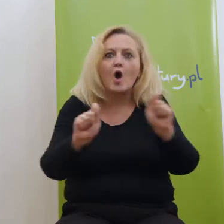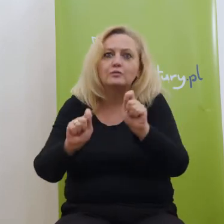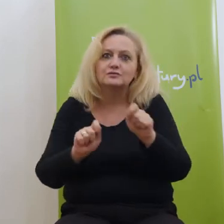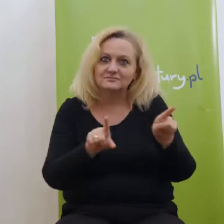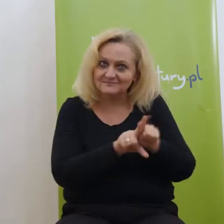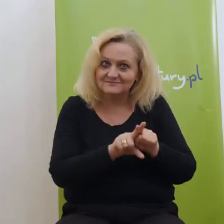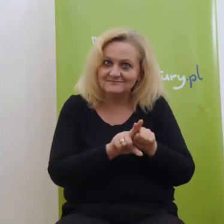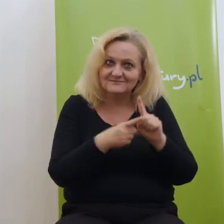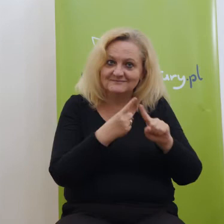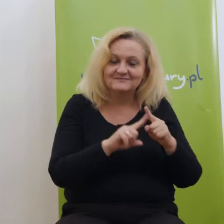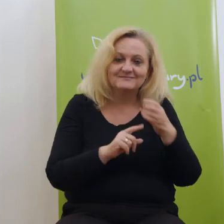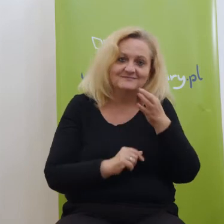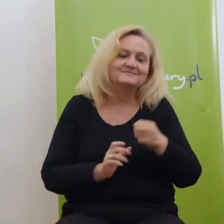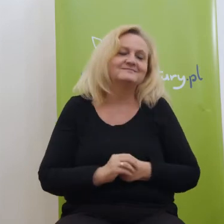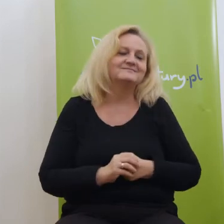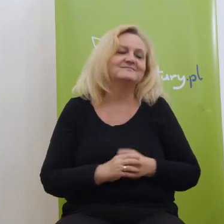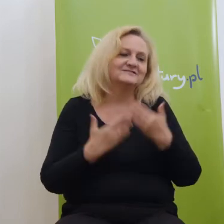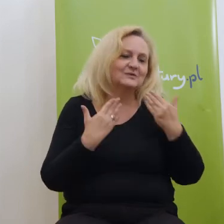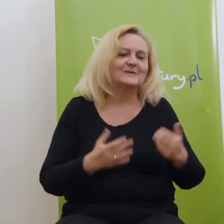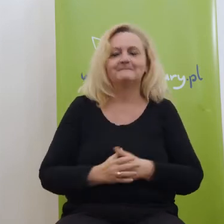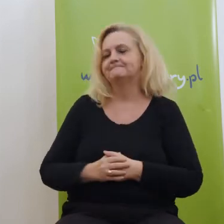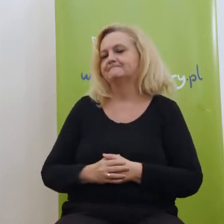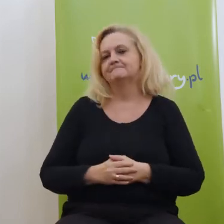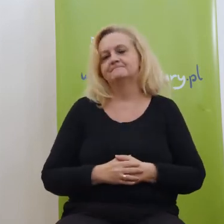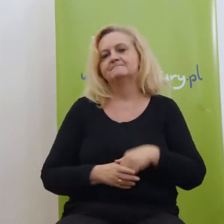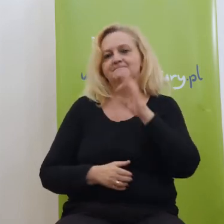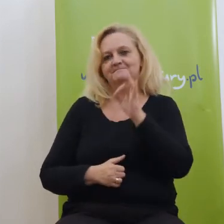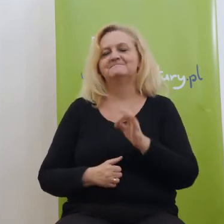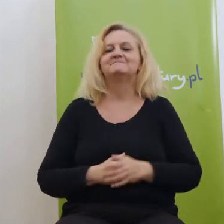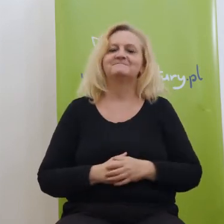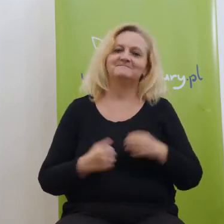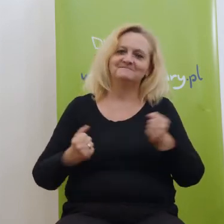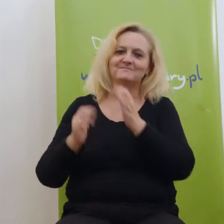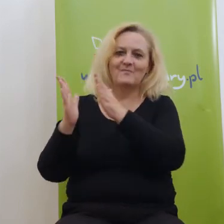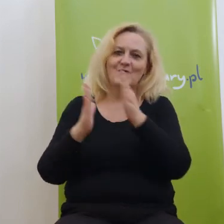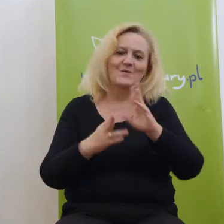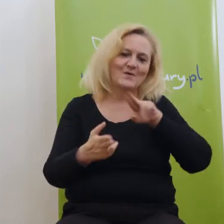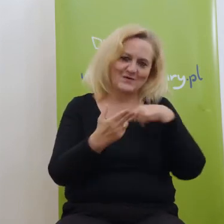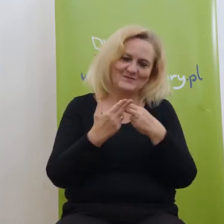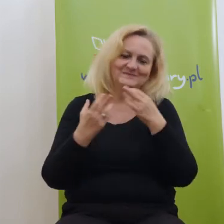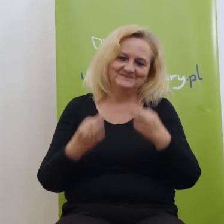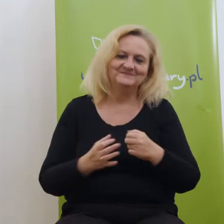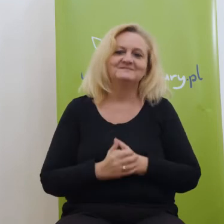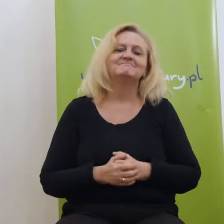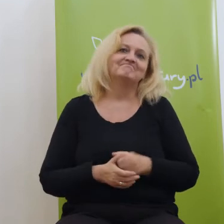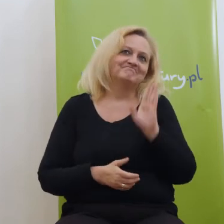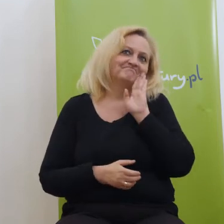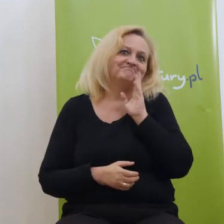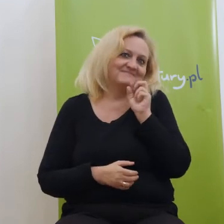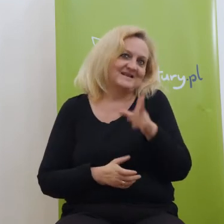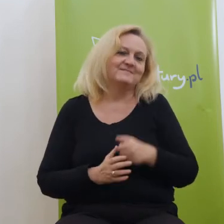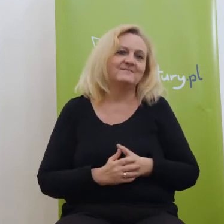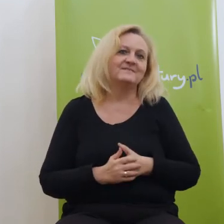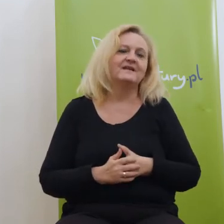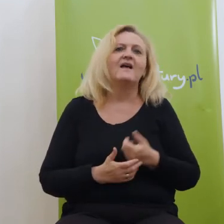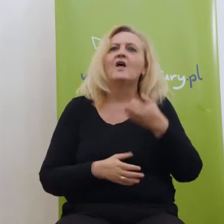dzieci? Dziękuję. Dobra, to postaram się po kolei. Chyba tak. Chyba tak.